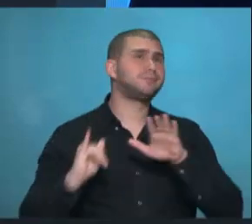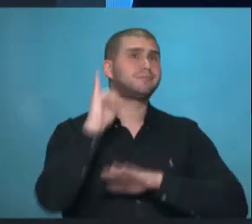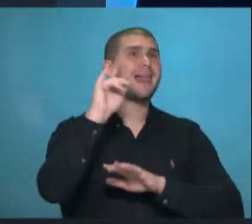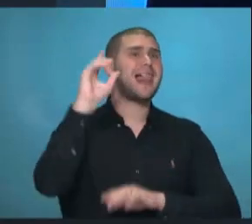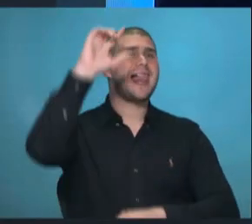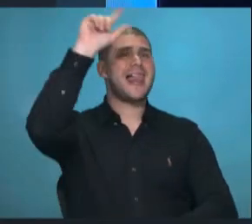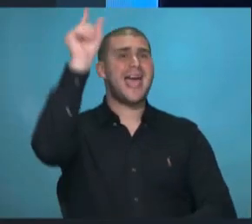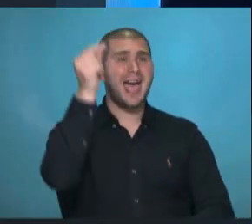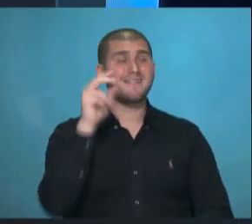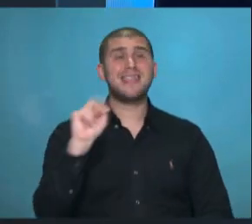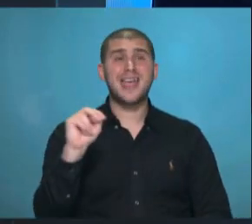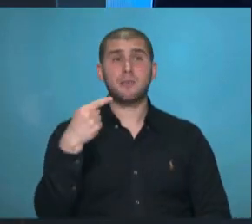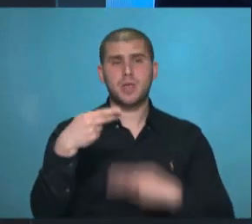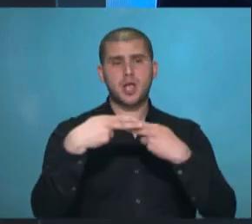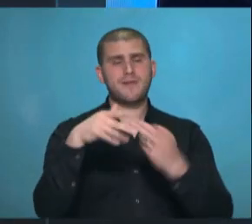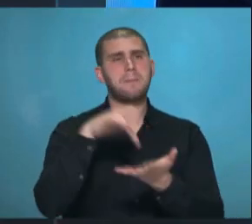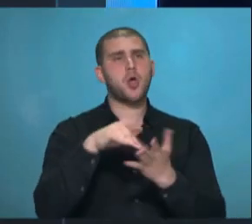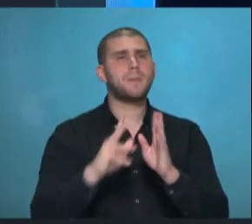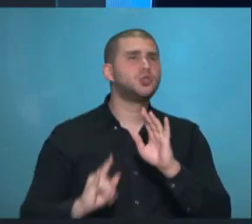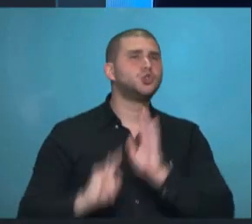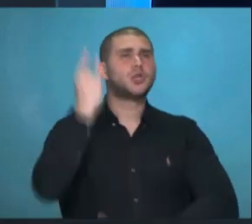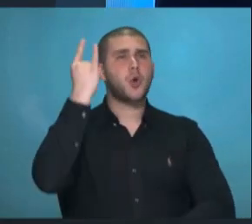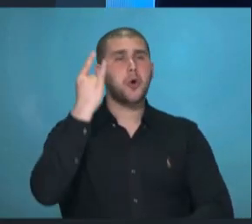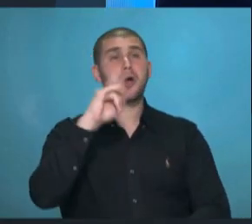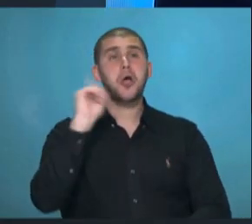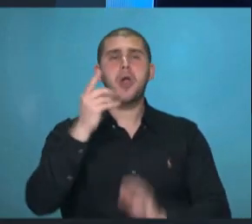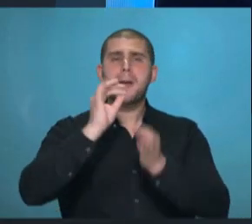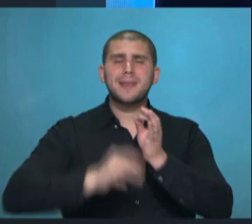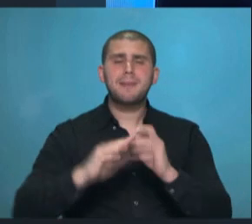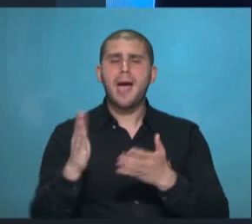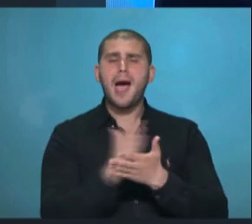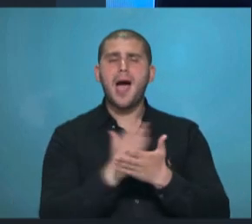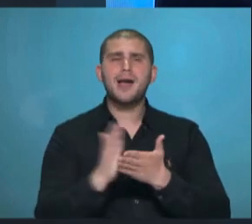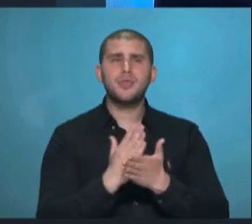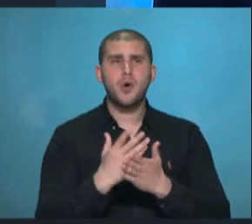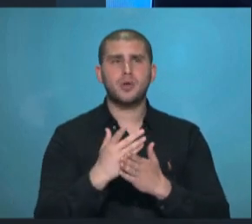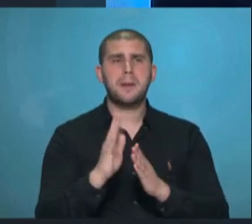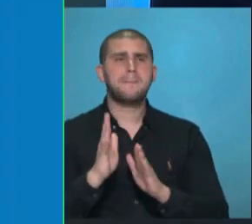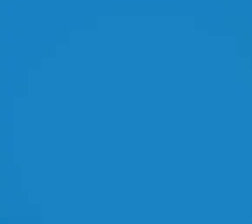שלנו כבר סמוך לאתר השיגור. נתן, עם כל הפרטים על ההכנות ומאחורי הקלעים.